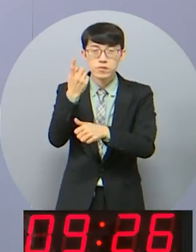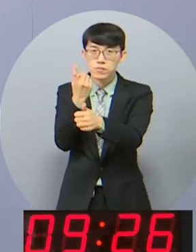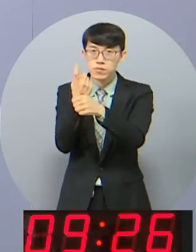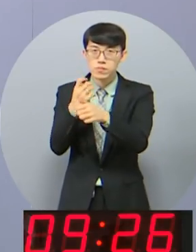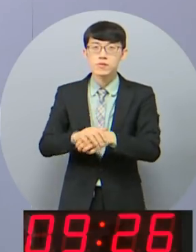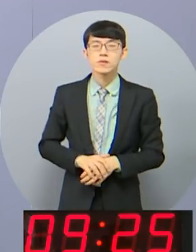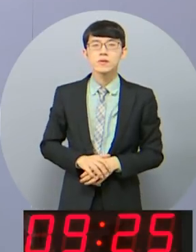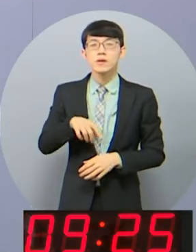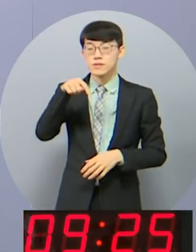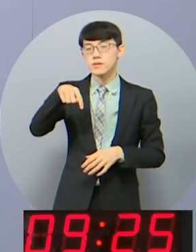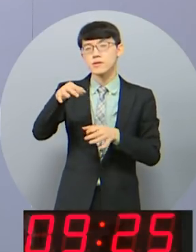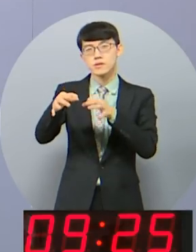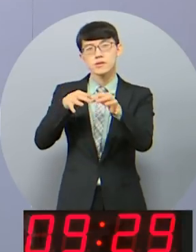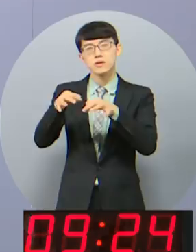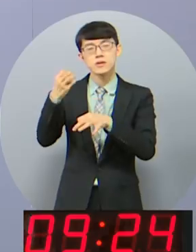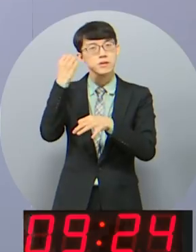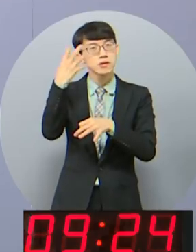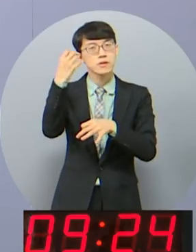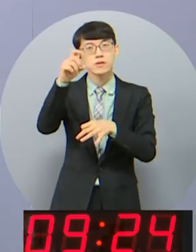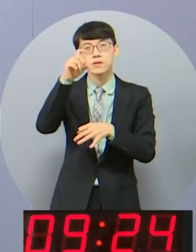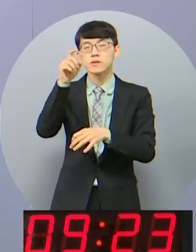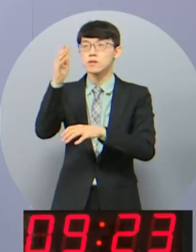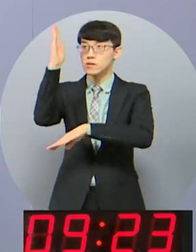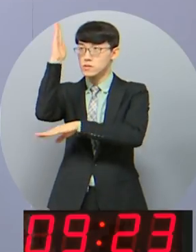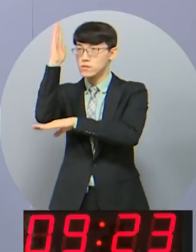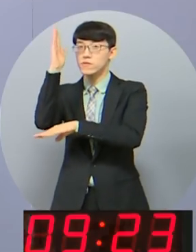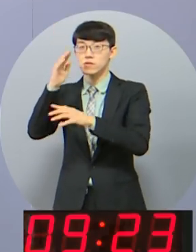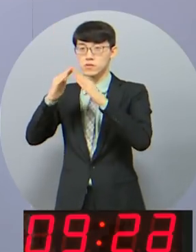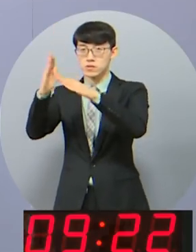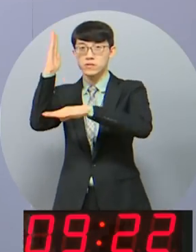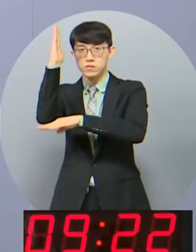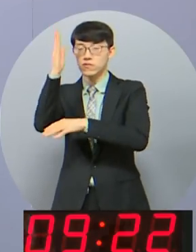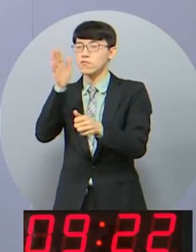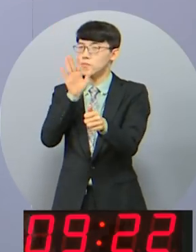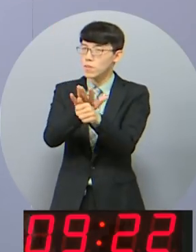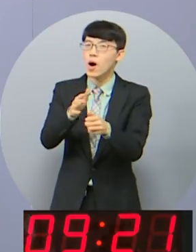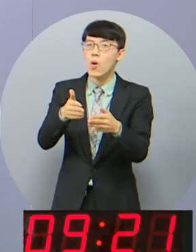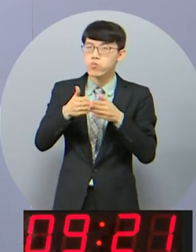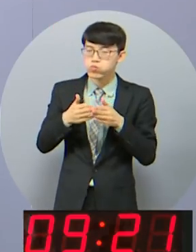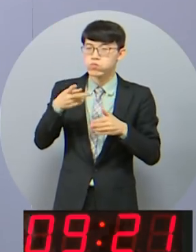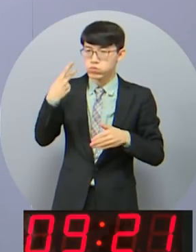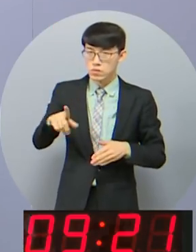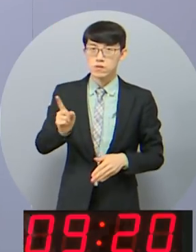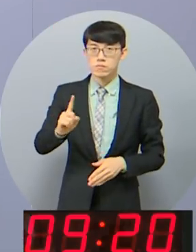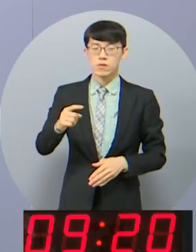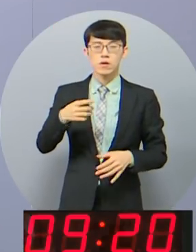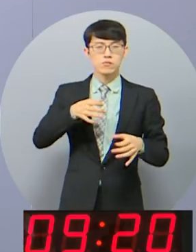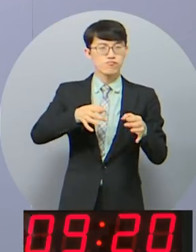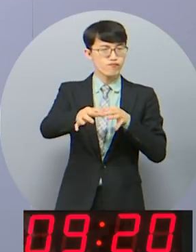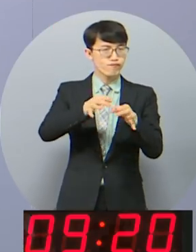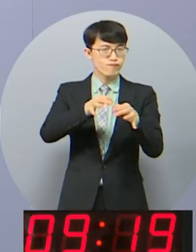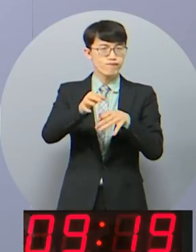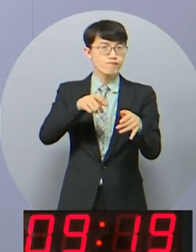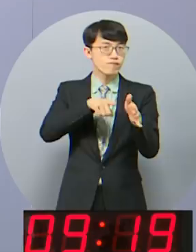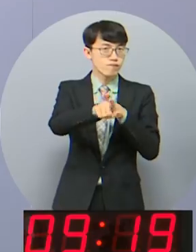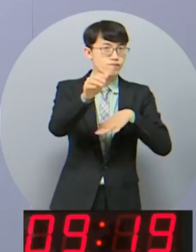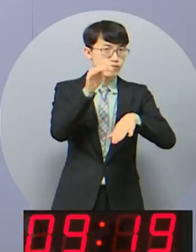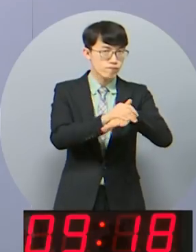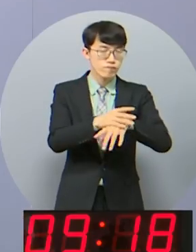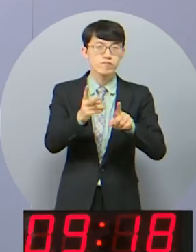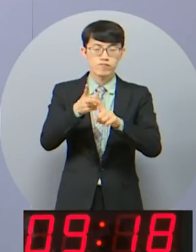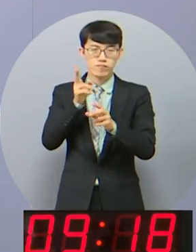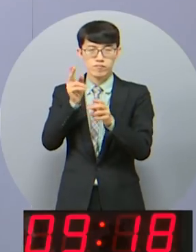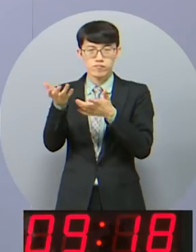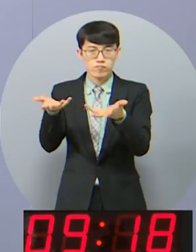府的政策辅助，更需要具有财经专业、统筹处理问题能力的人进